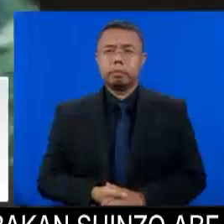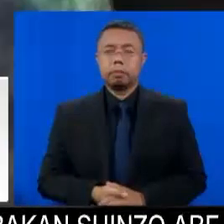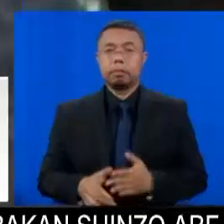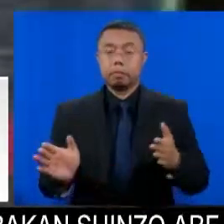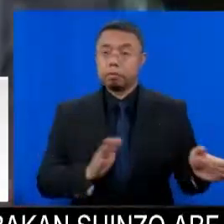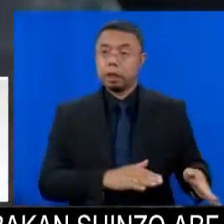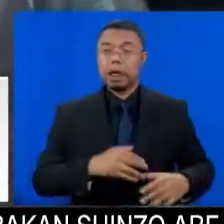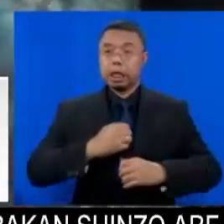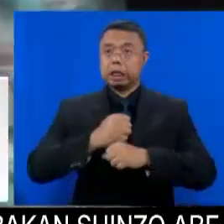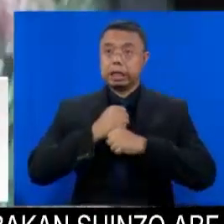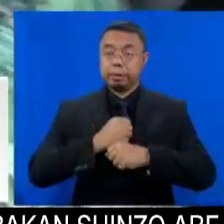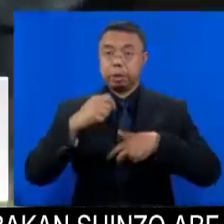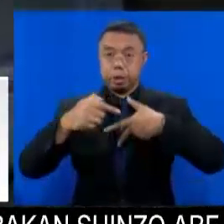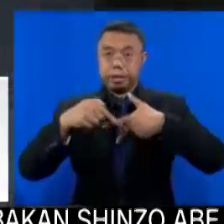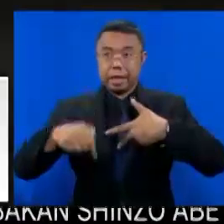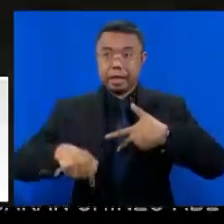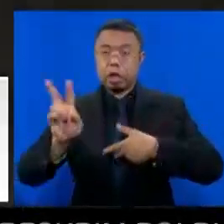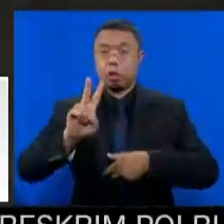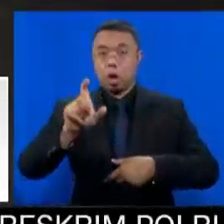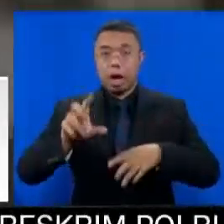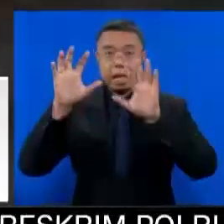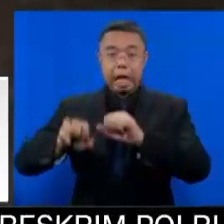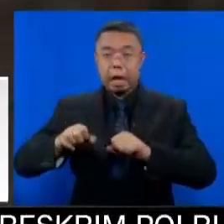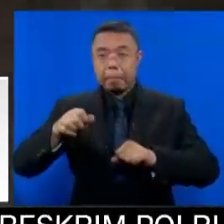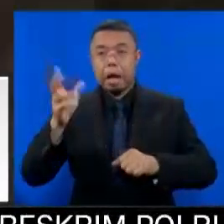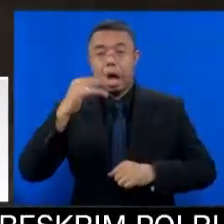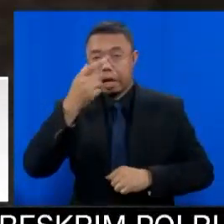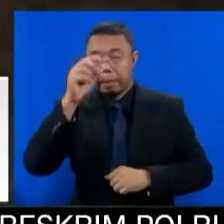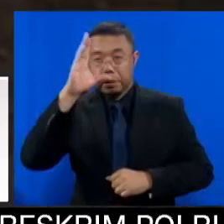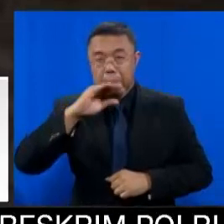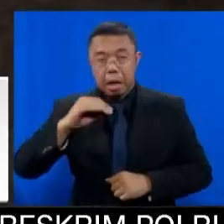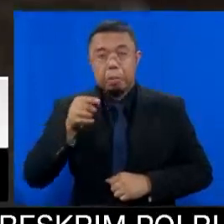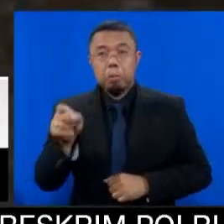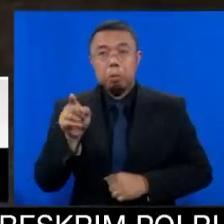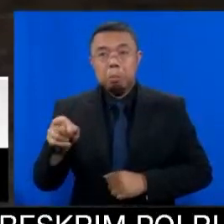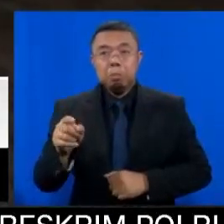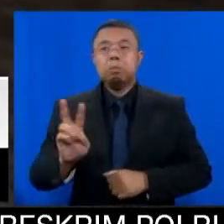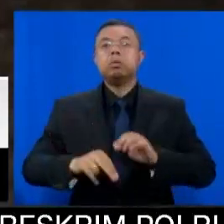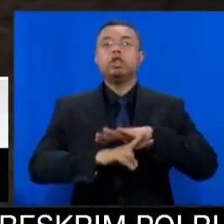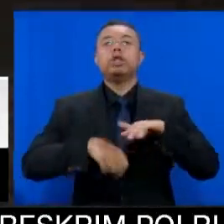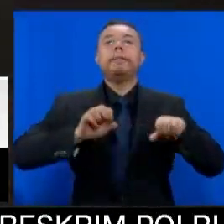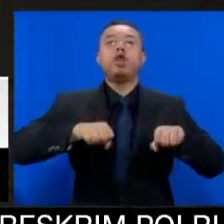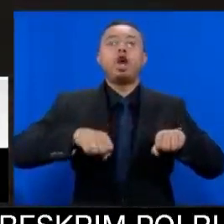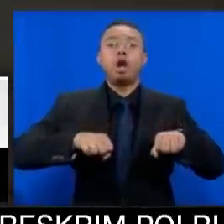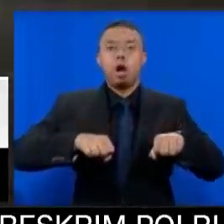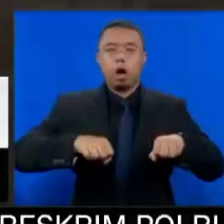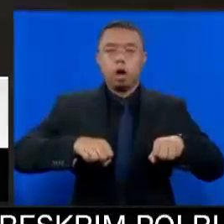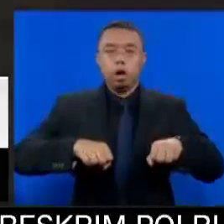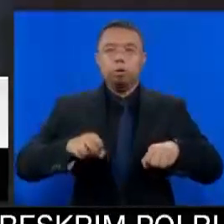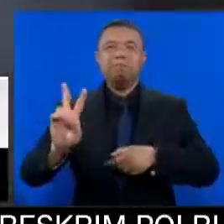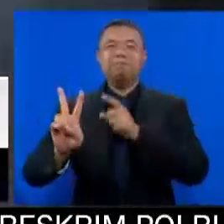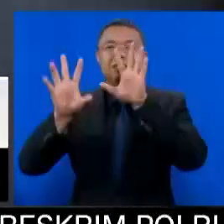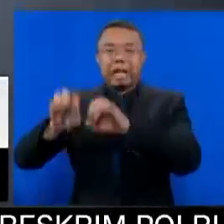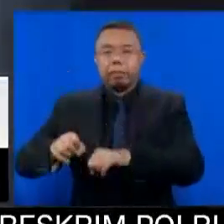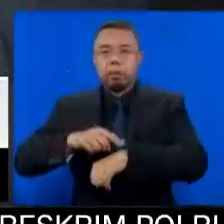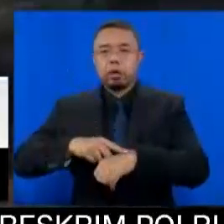Sementara itu di Jeneponto, Sulawesi Selatan, dua orang ditangkap polisi pada Kamis malam dengan tuduhan mencuri sepeda motor. Mereka dibekuk saat